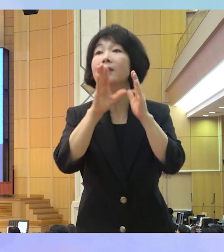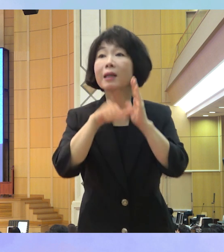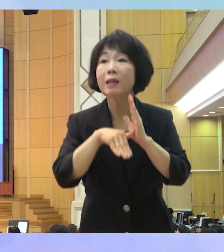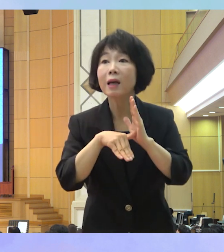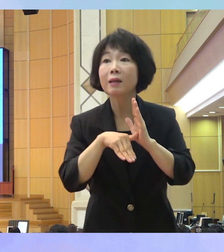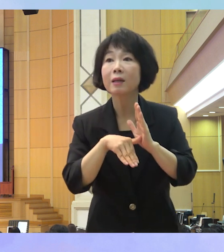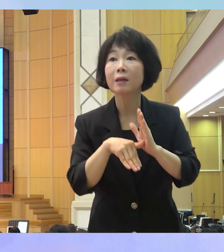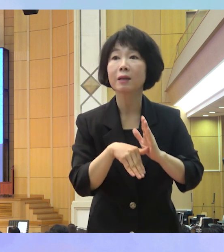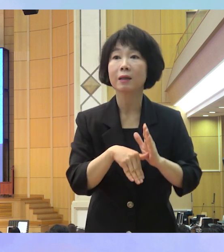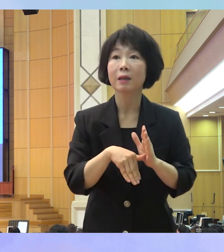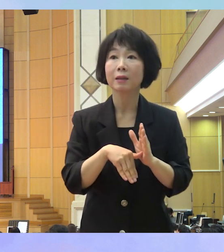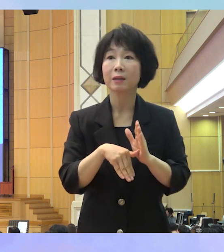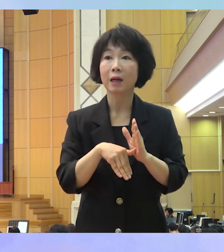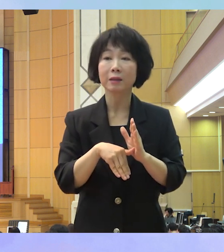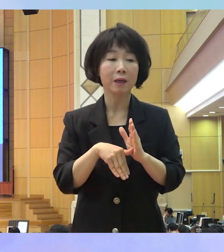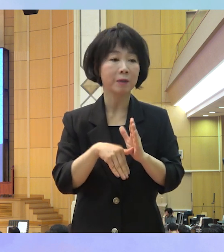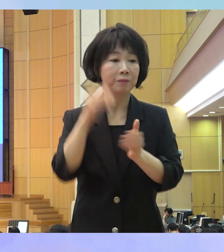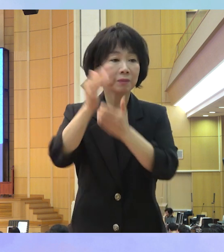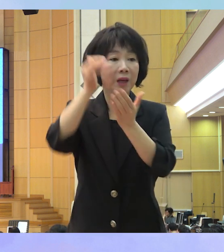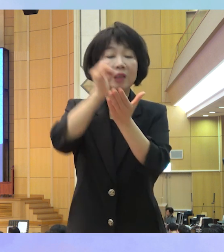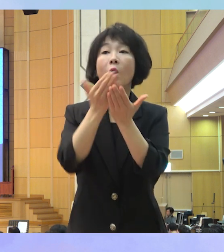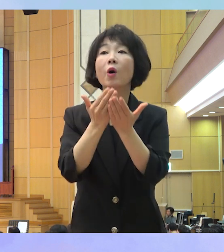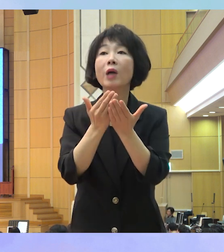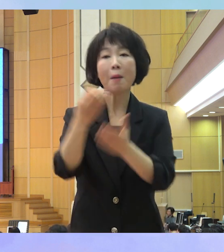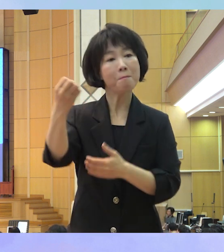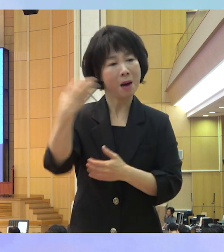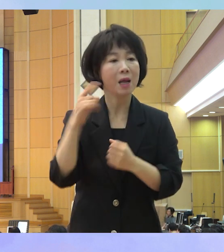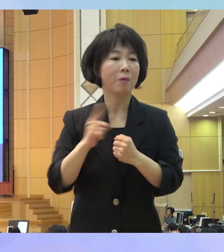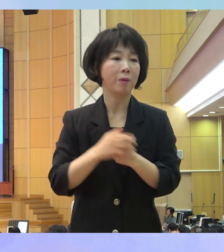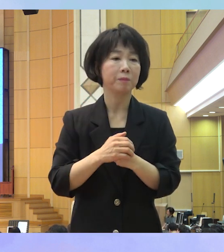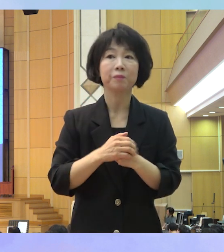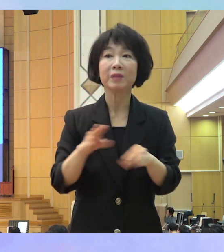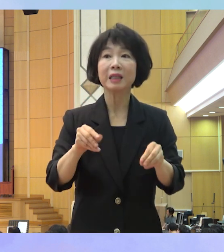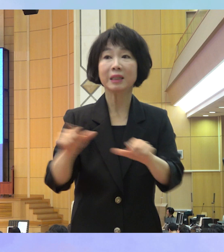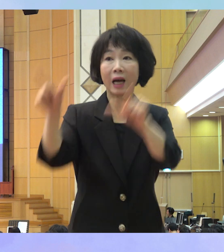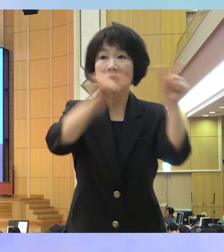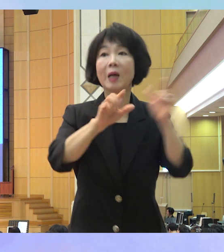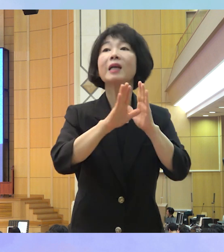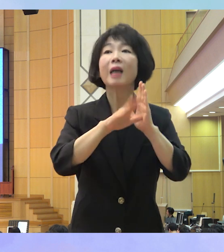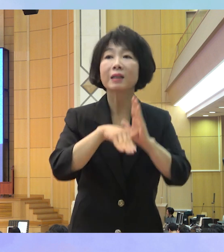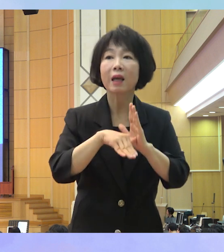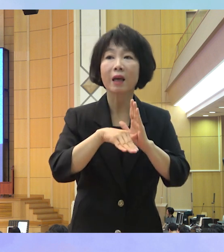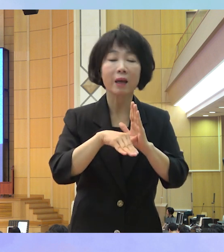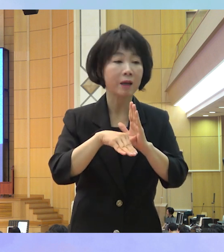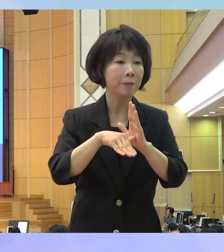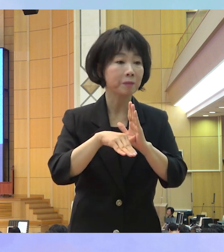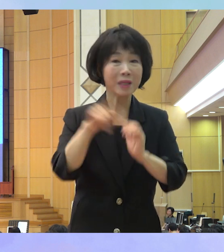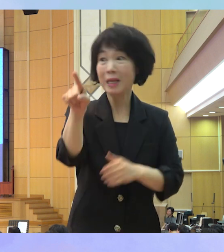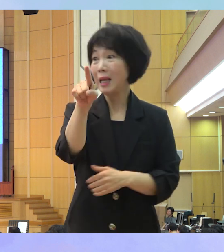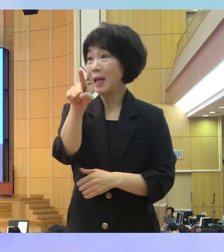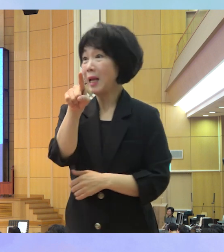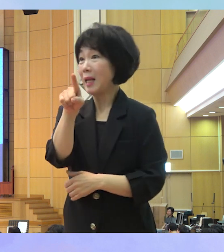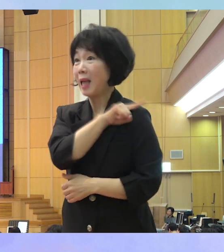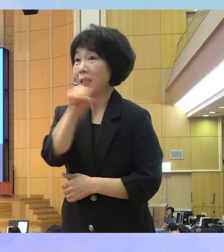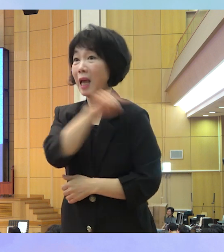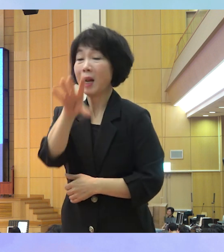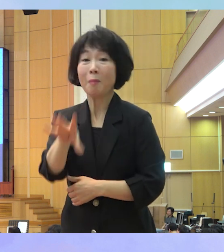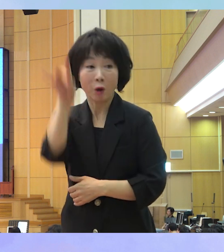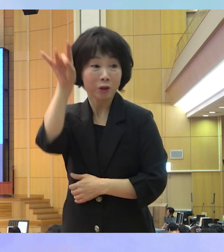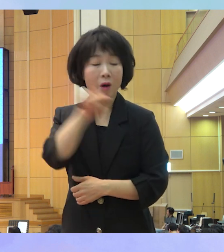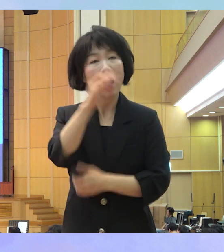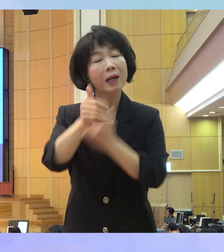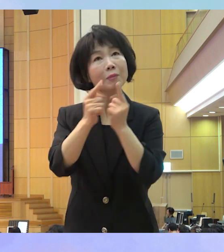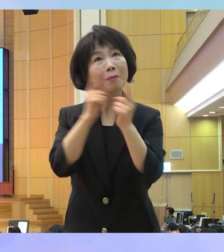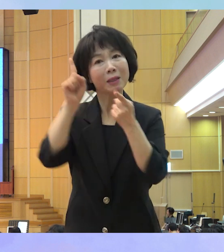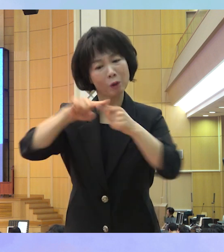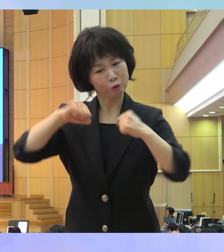때에요, 우리 성경은 이렇게 얘기해주고 있습니다. 이 땅에 살 때에는 우리가 가장 먼저 성경적인 삶을